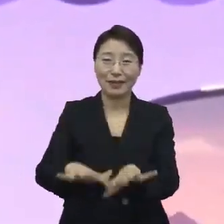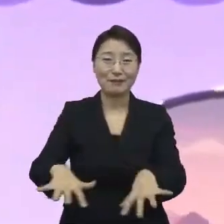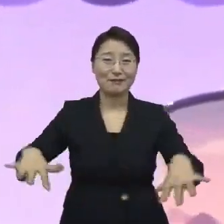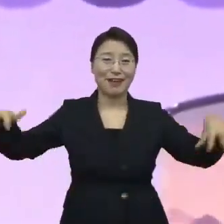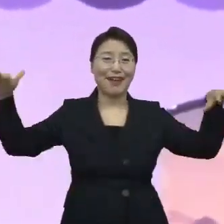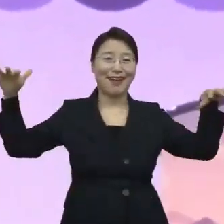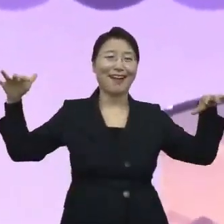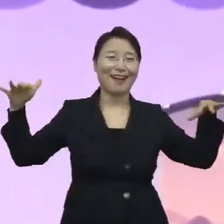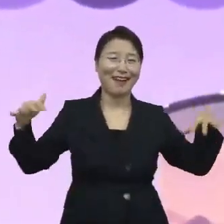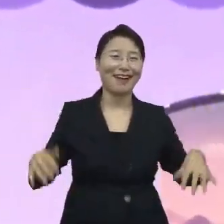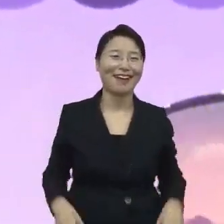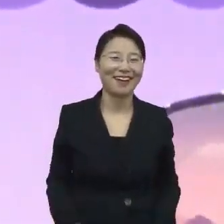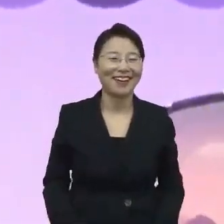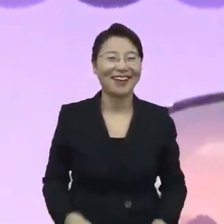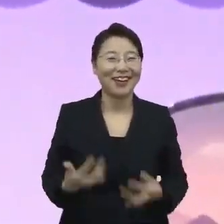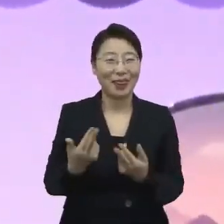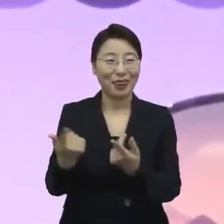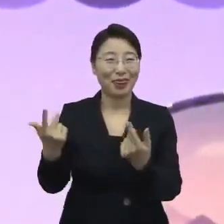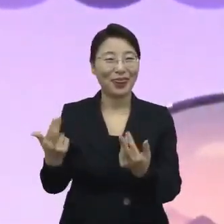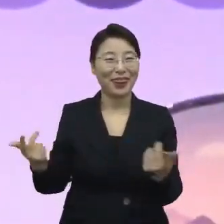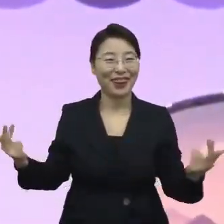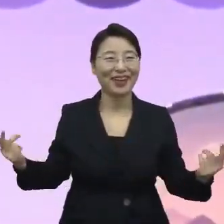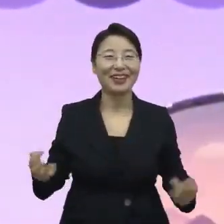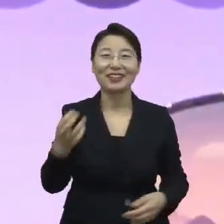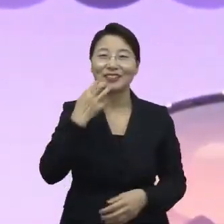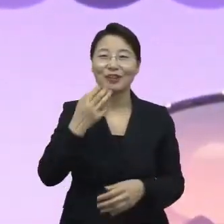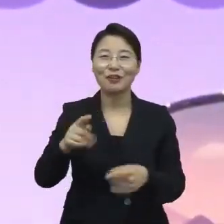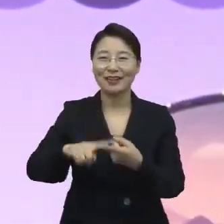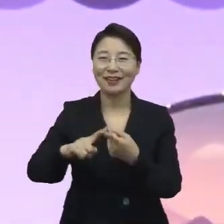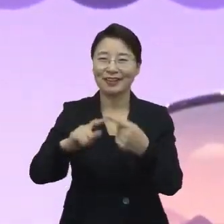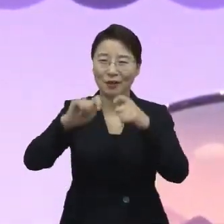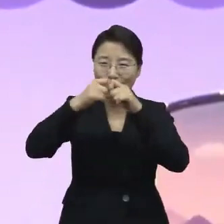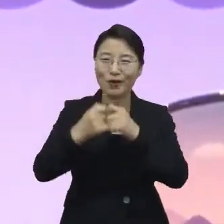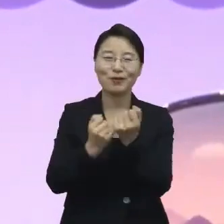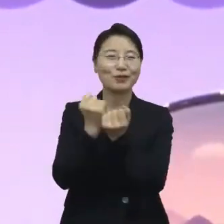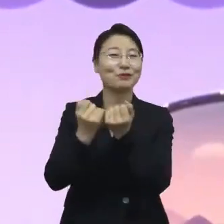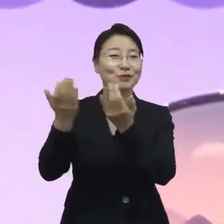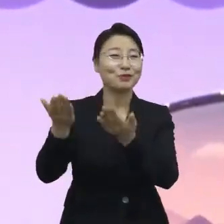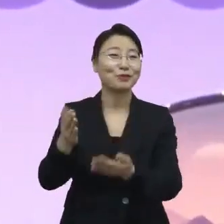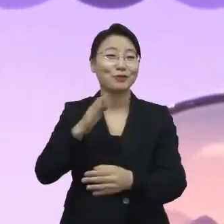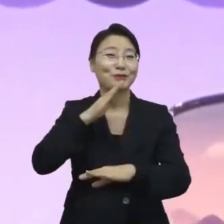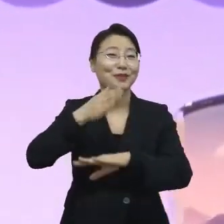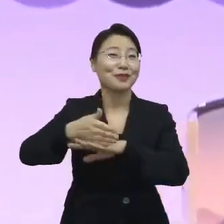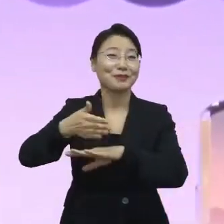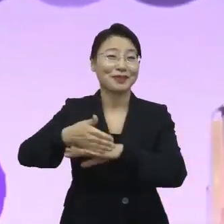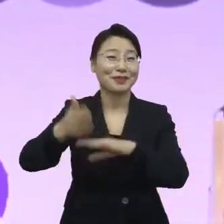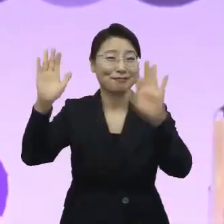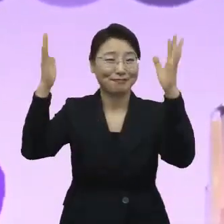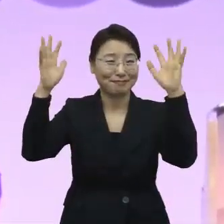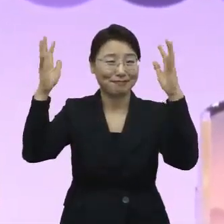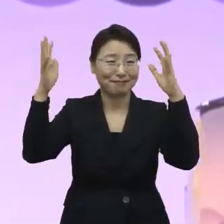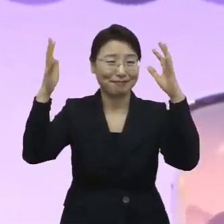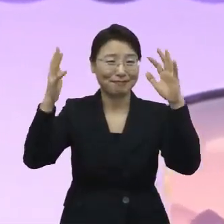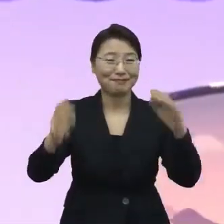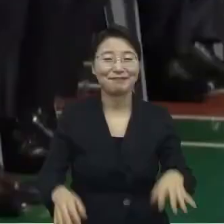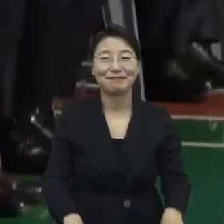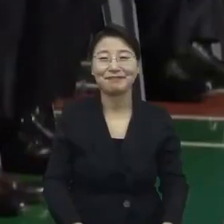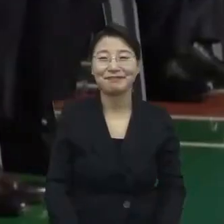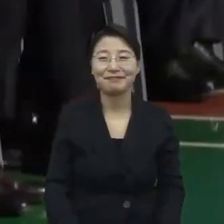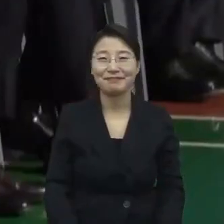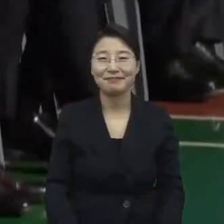시장님 정말 이렇게 오셔가지고 서울에 대해서 설명해 주신 거에 대해서 다시 한번 우리 감사 박수 한번 드리시죠.